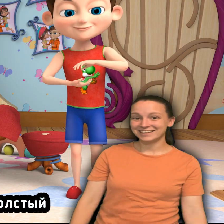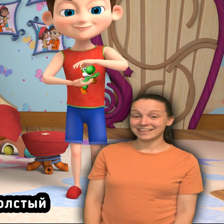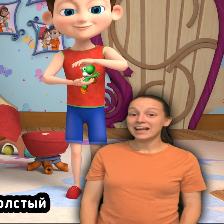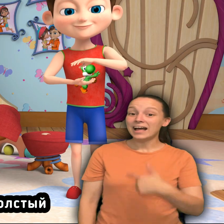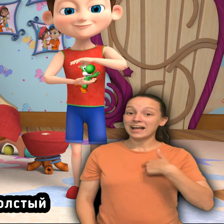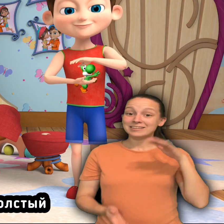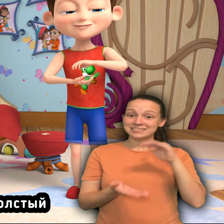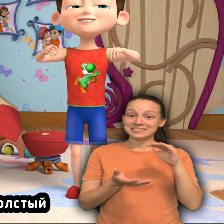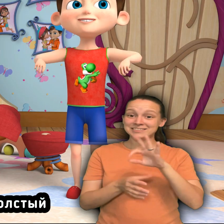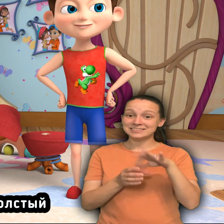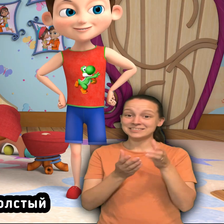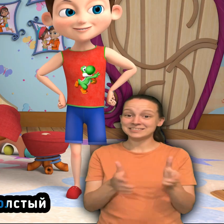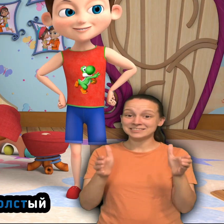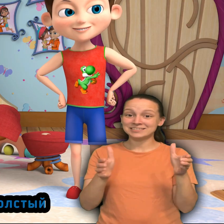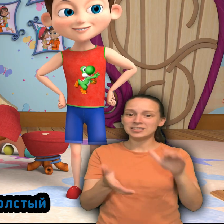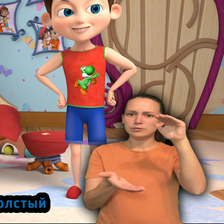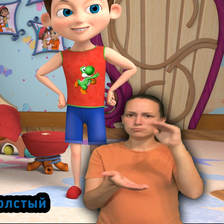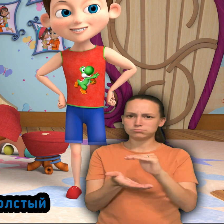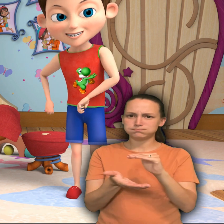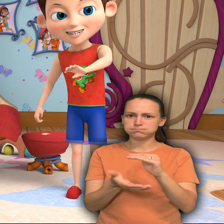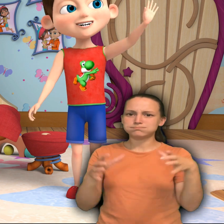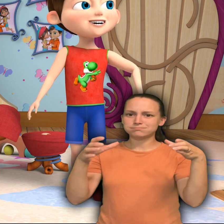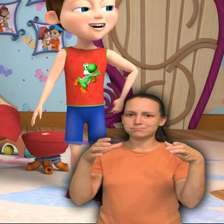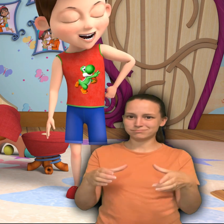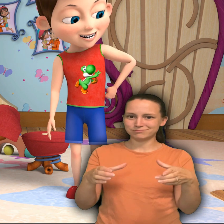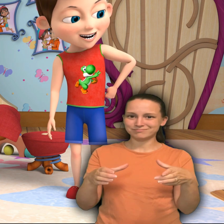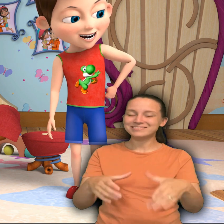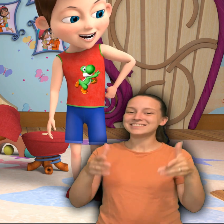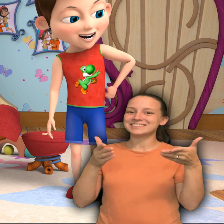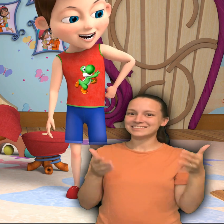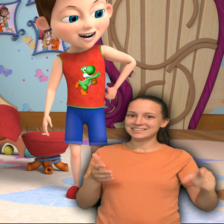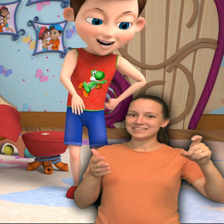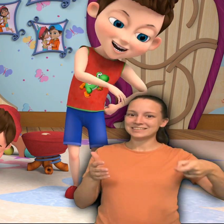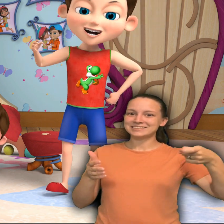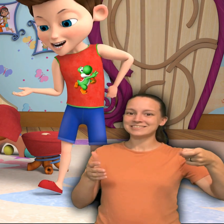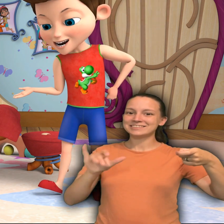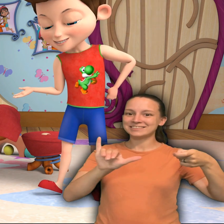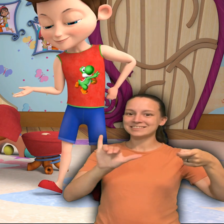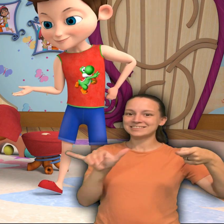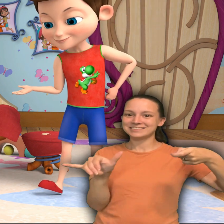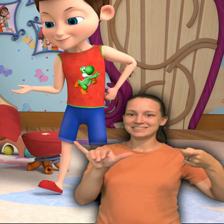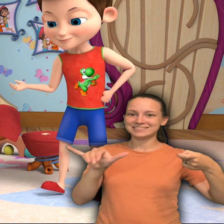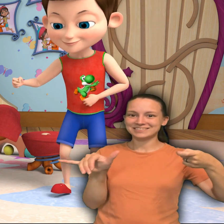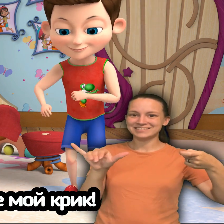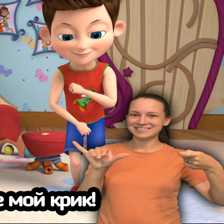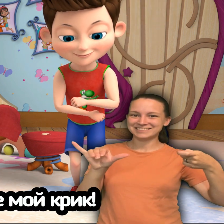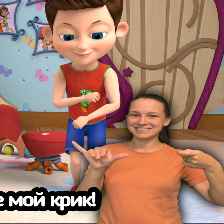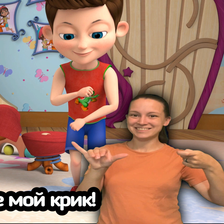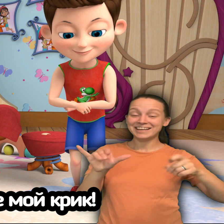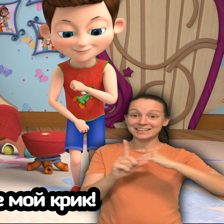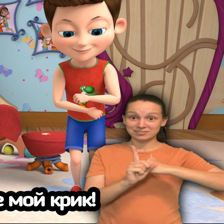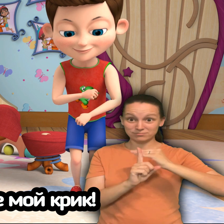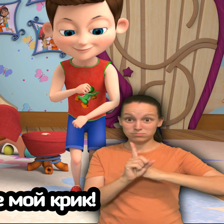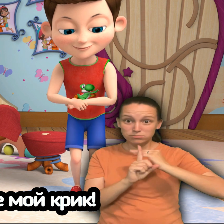Я маленький чайничек, короткий и толстый. Вот моя ручка, вот мой носик.